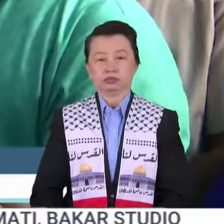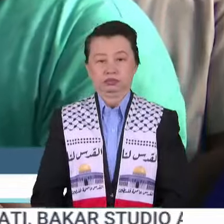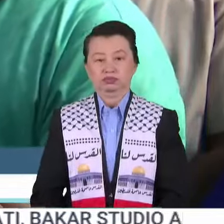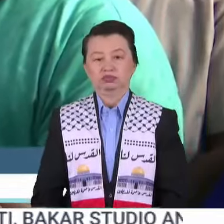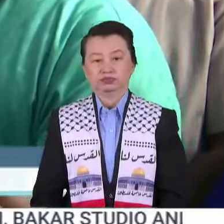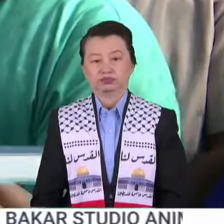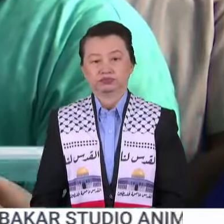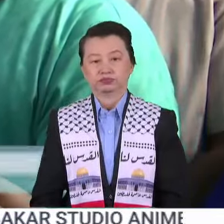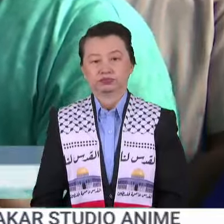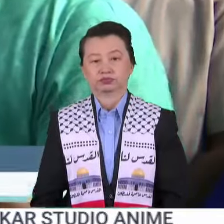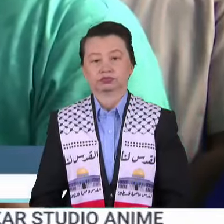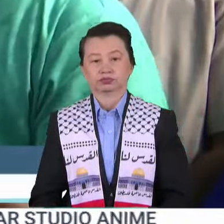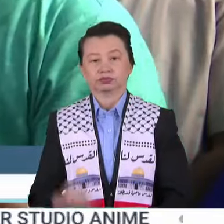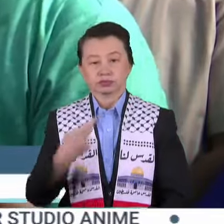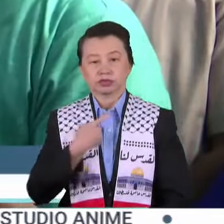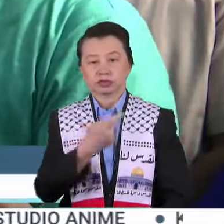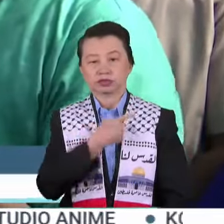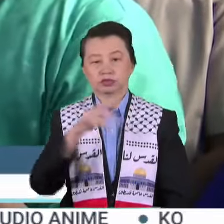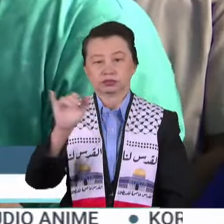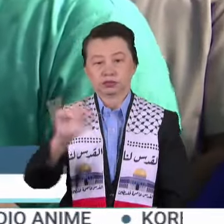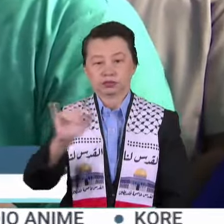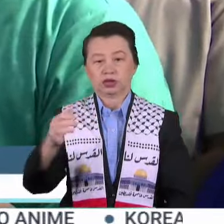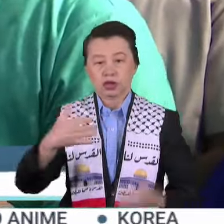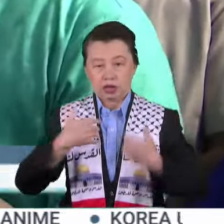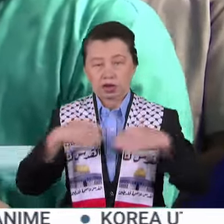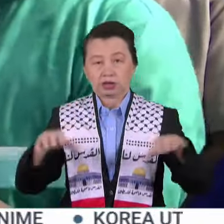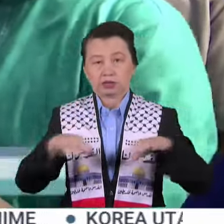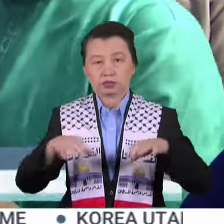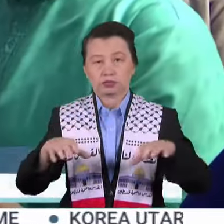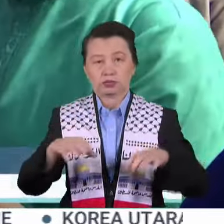Selain daripada trafiknya, kita juga membuat beberapa